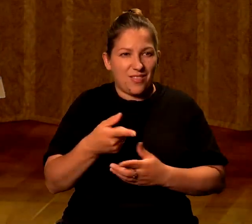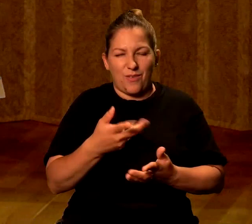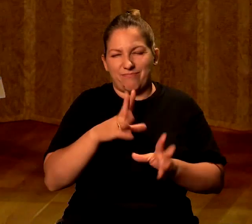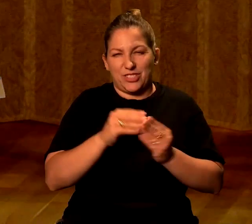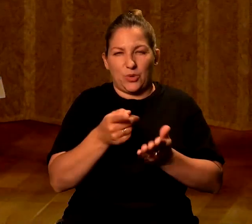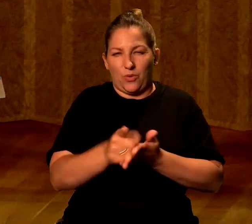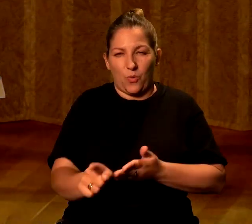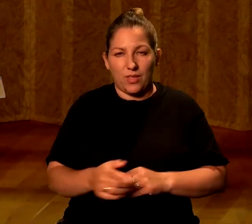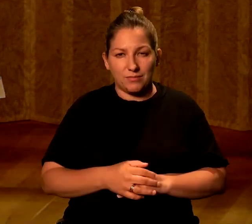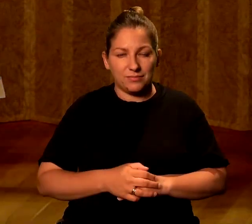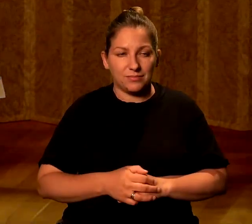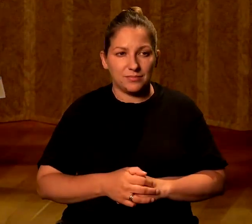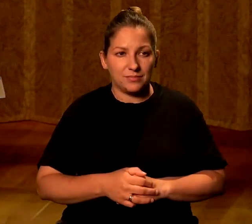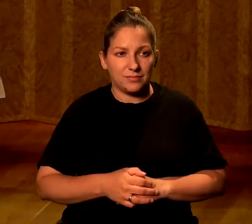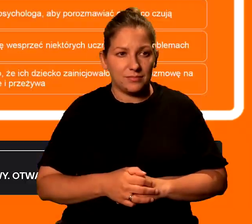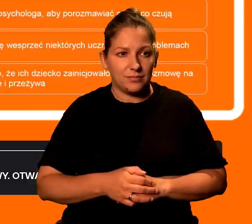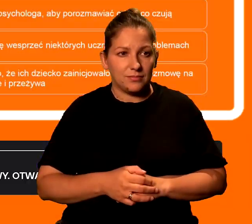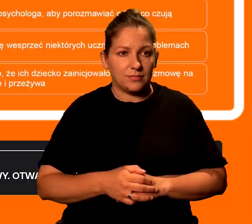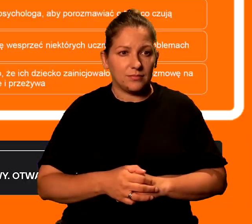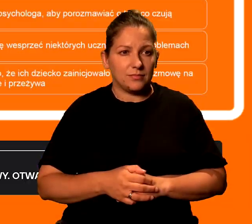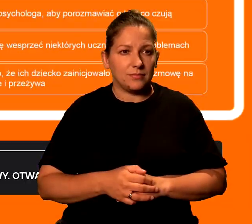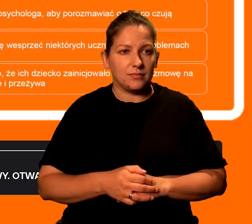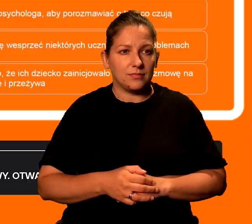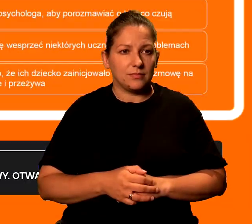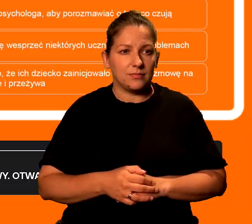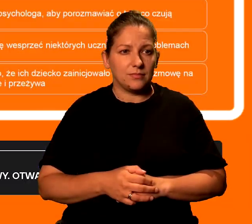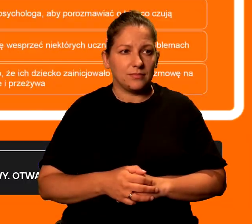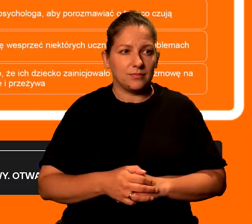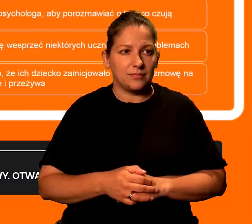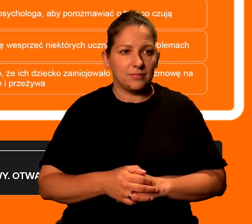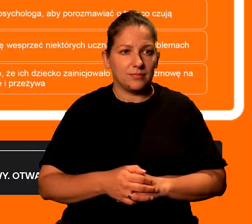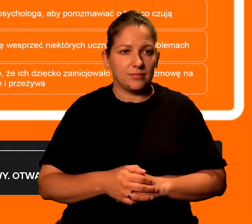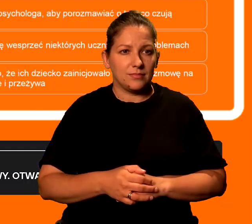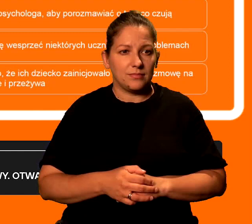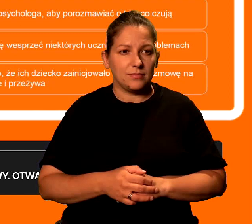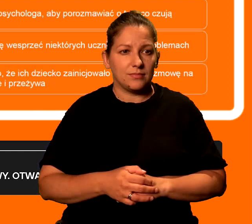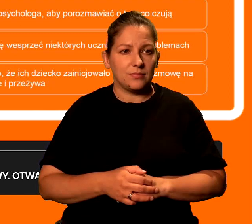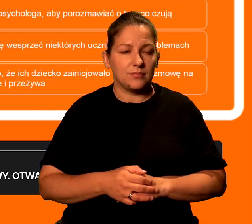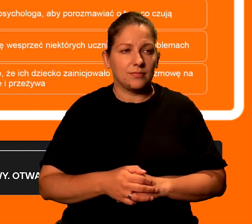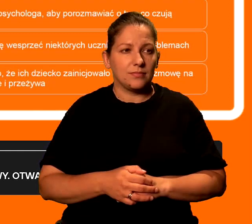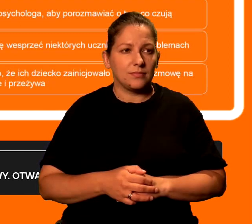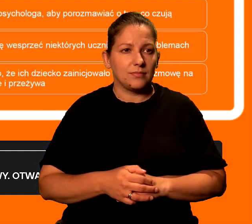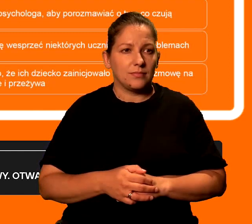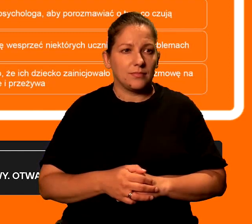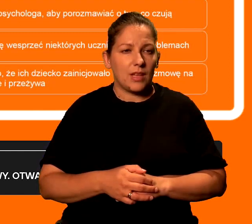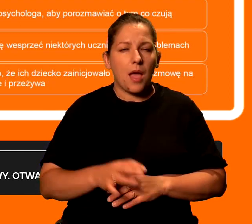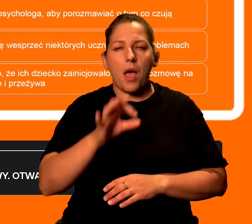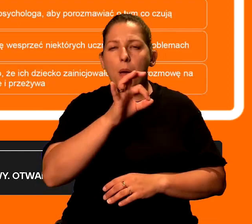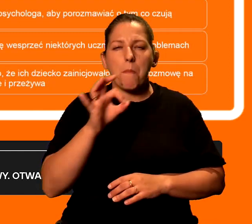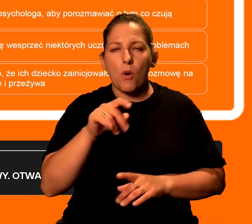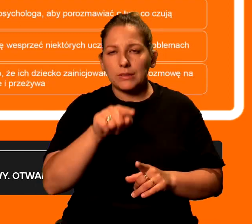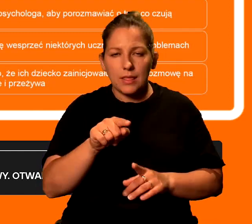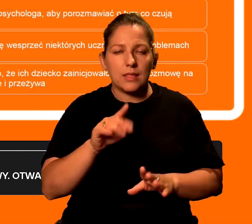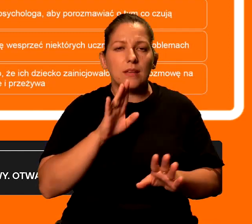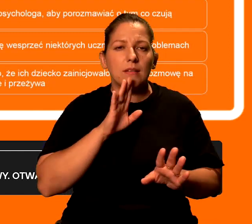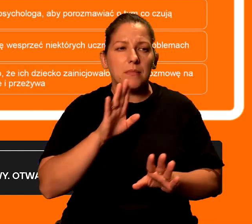zadziała. I teraz trochę o tych efektach znowu. Podobne procenty, ale nie te same, nie wszystkie te same. To